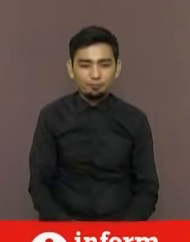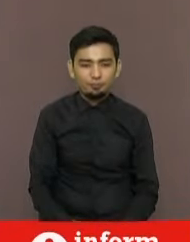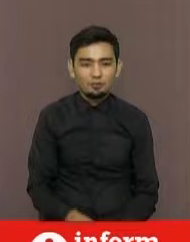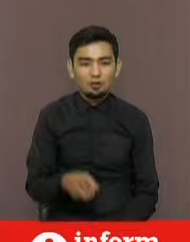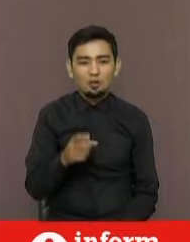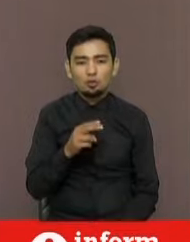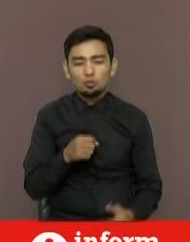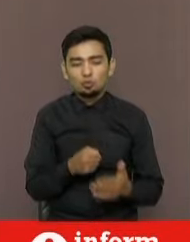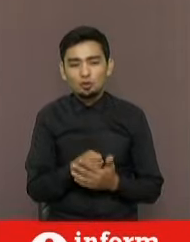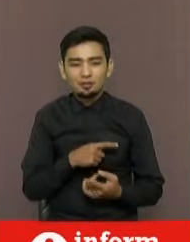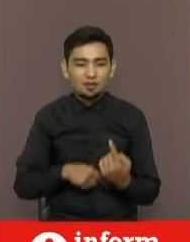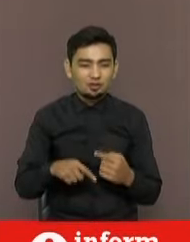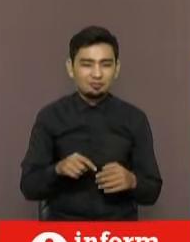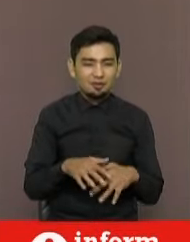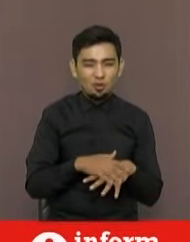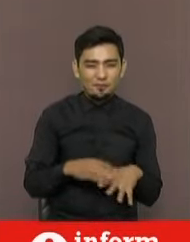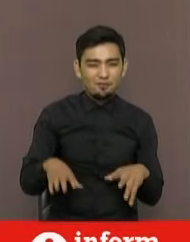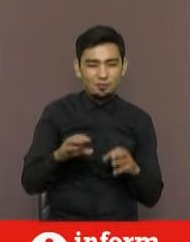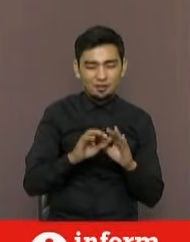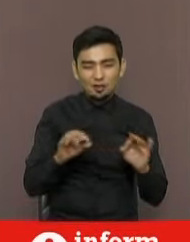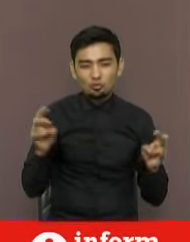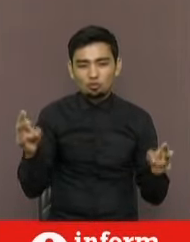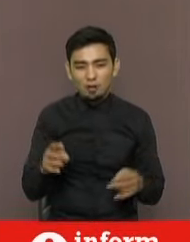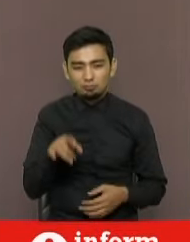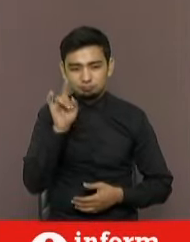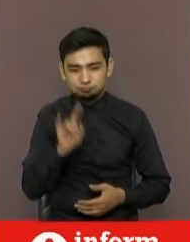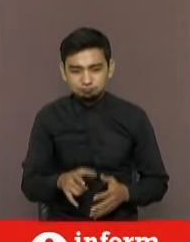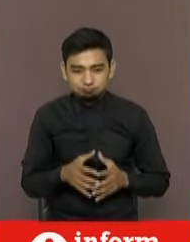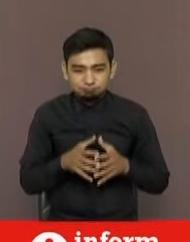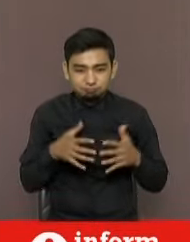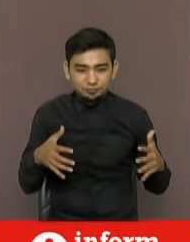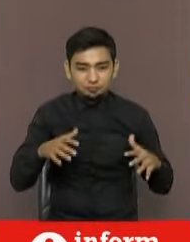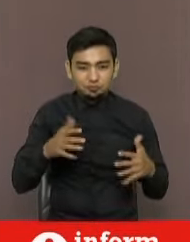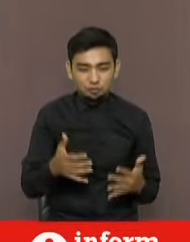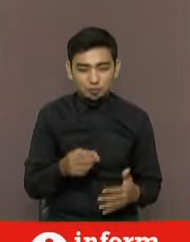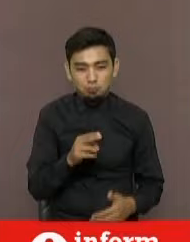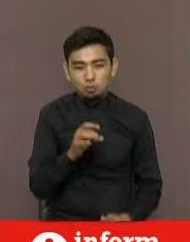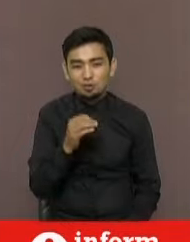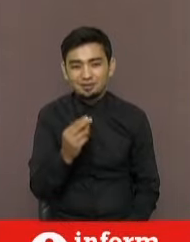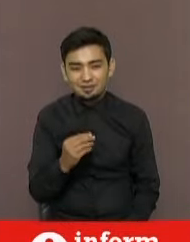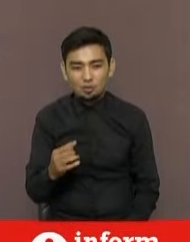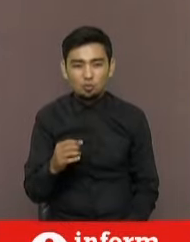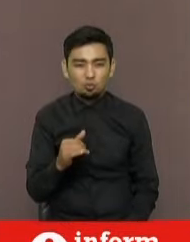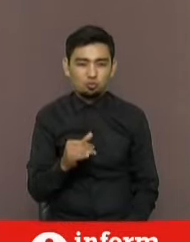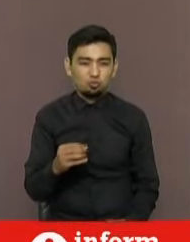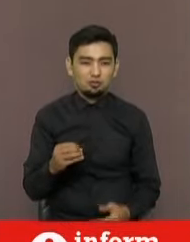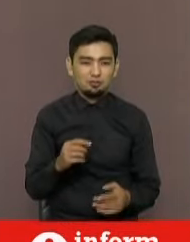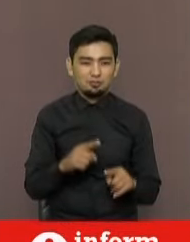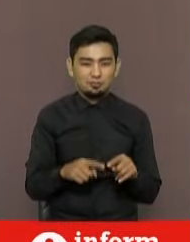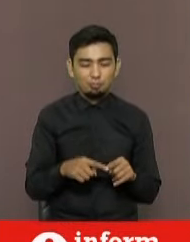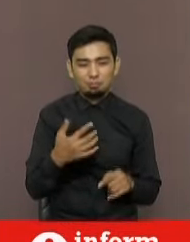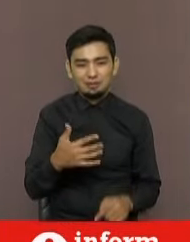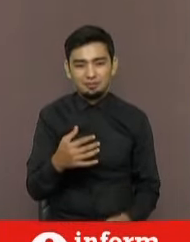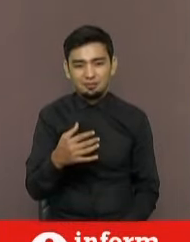нашего социума, что процент ожирения у нас уже где-то приблизился к